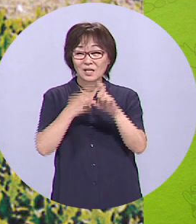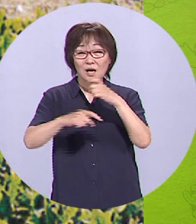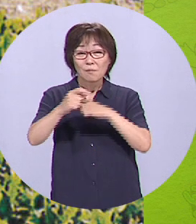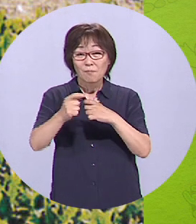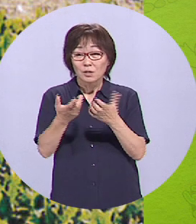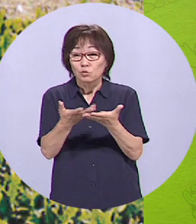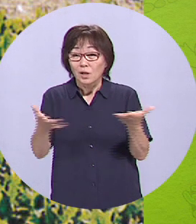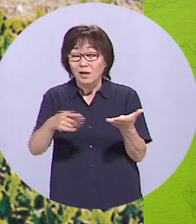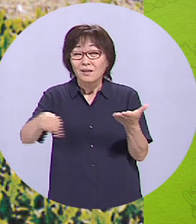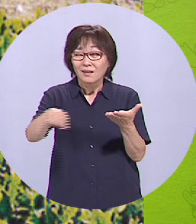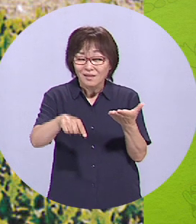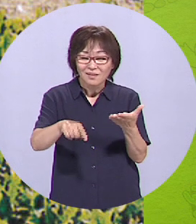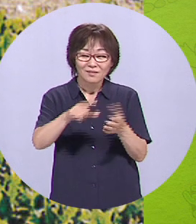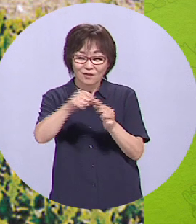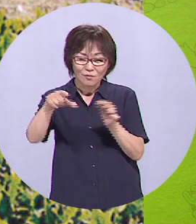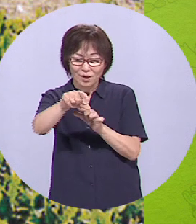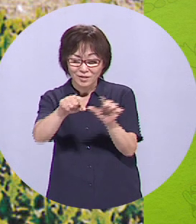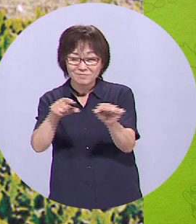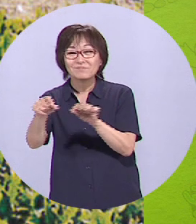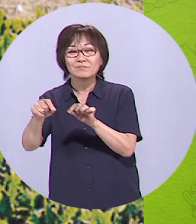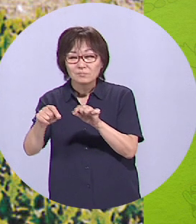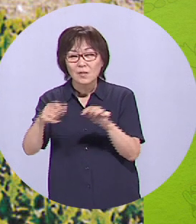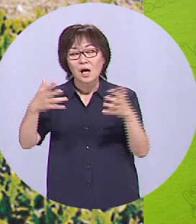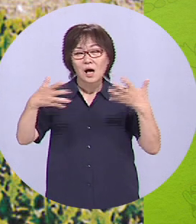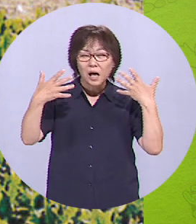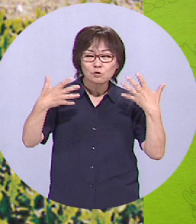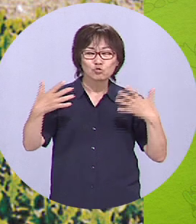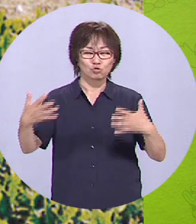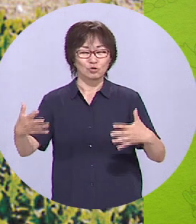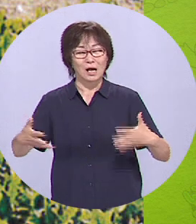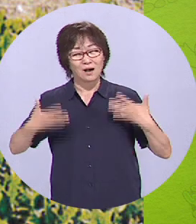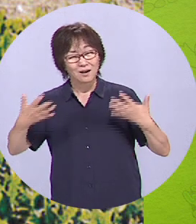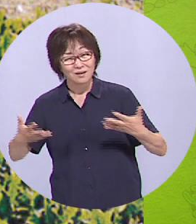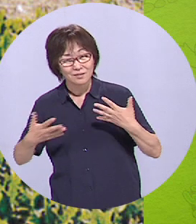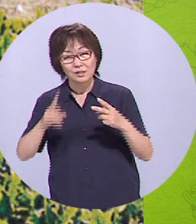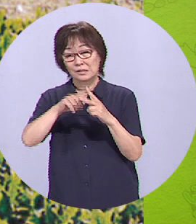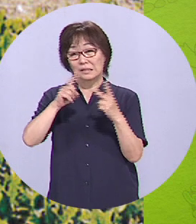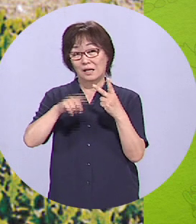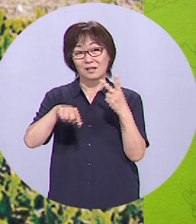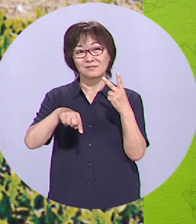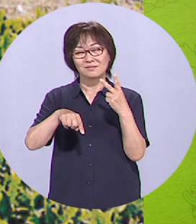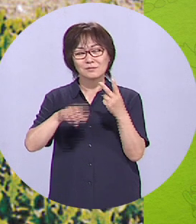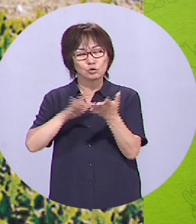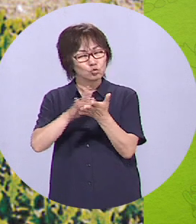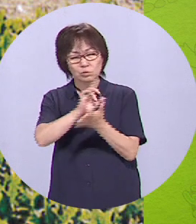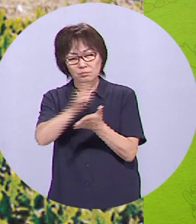の茶摘みは春と秋の2回のみ、有機農法で栽培しています。